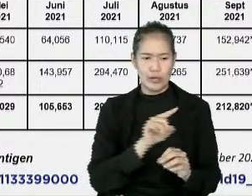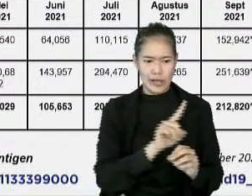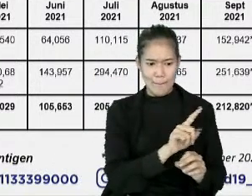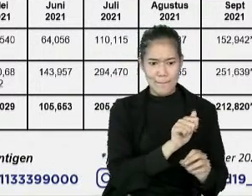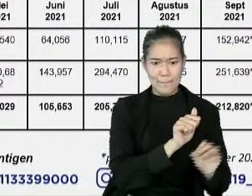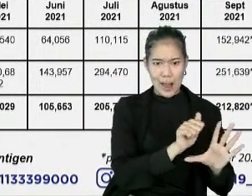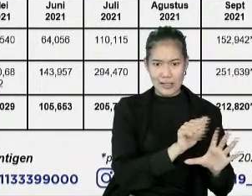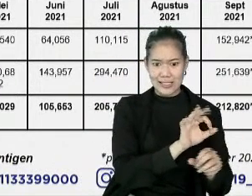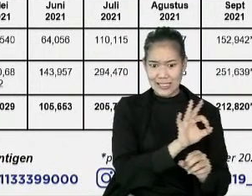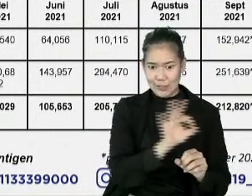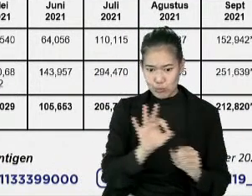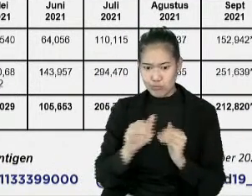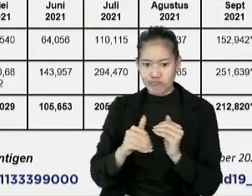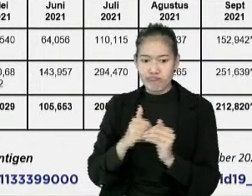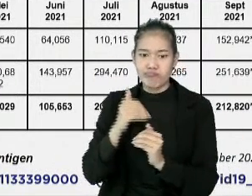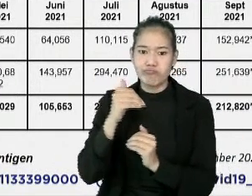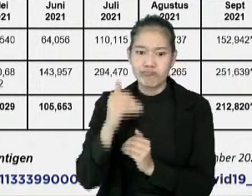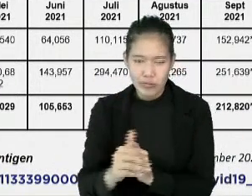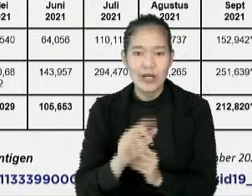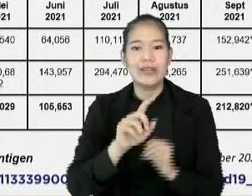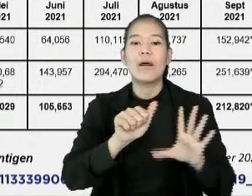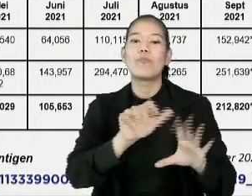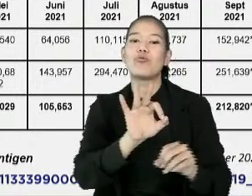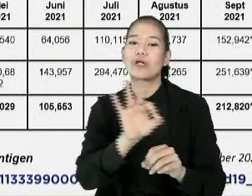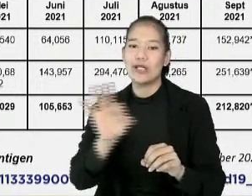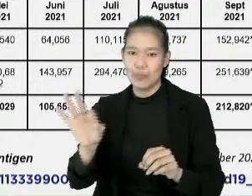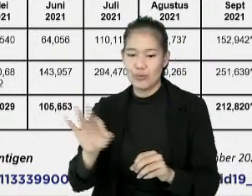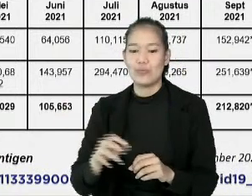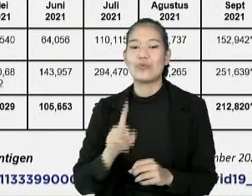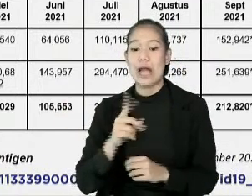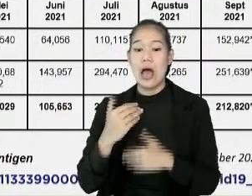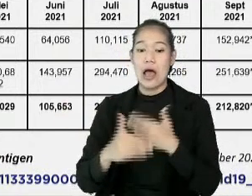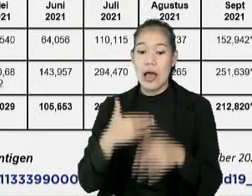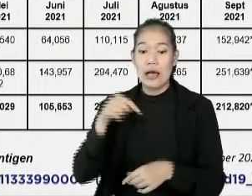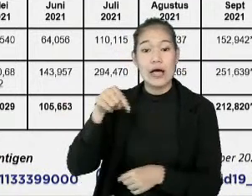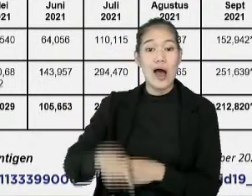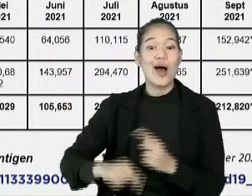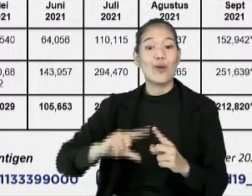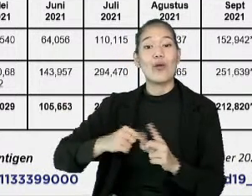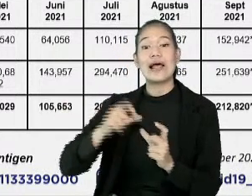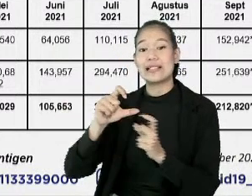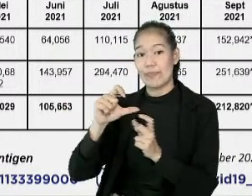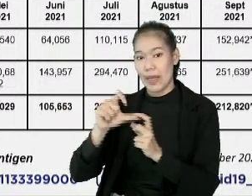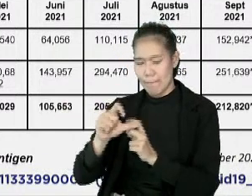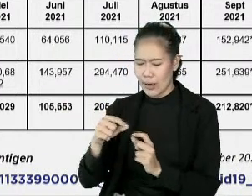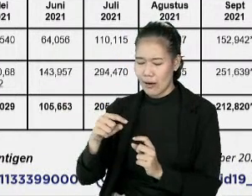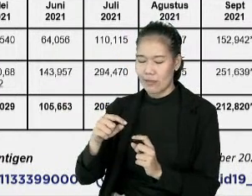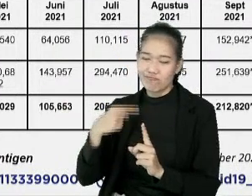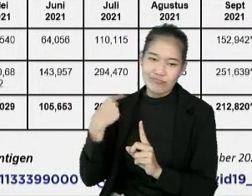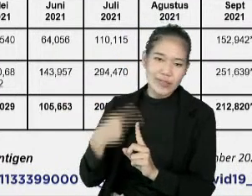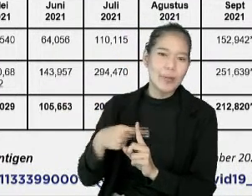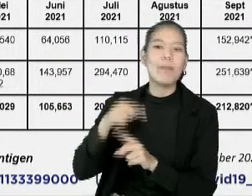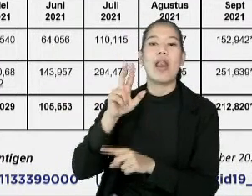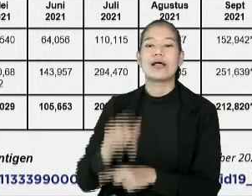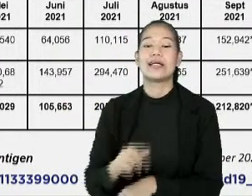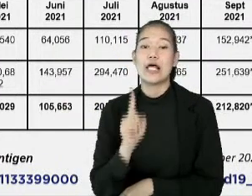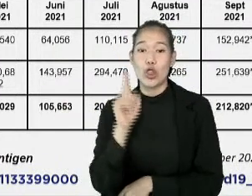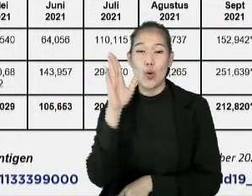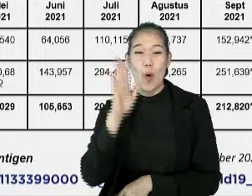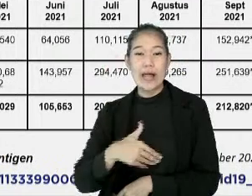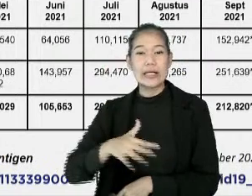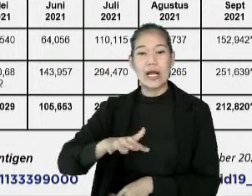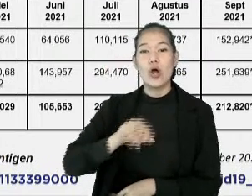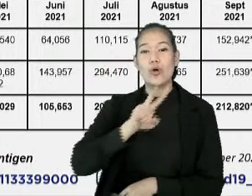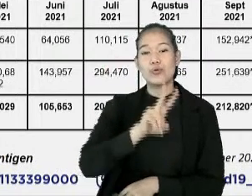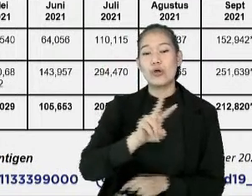spesimen diperiksa satu hari dan saat ini dibulan September kita sudah berhasil meningkatkan lagi dalam satu hari